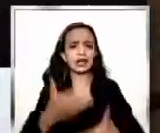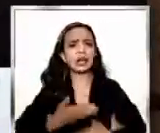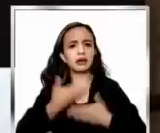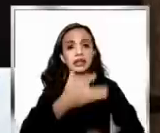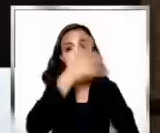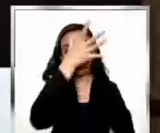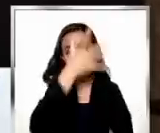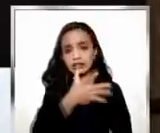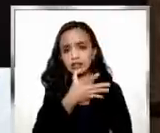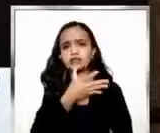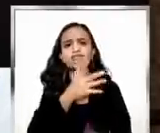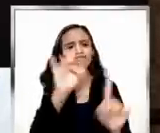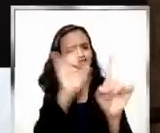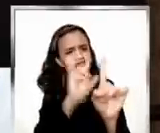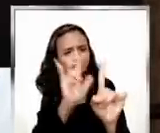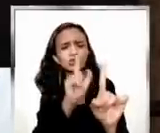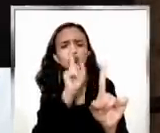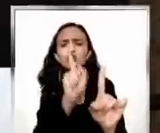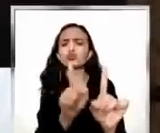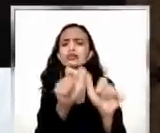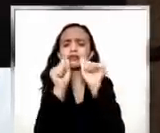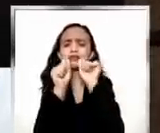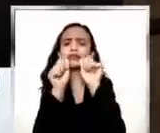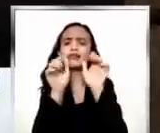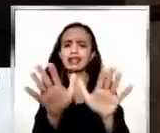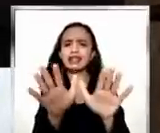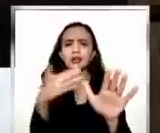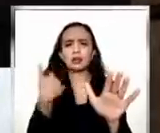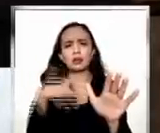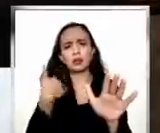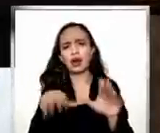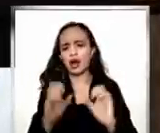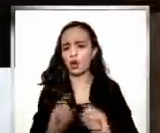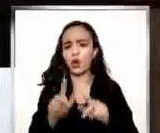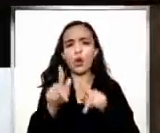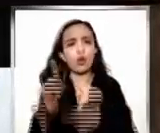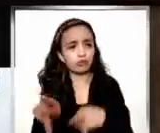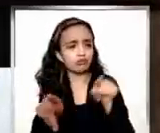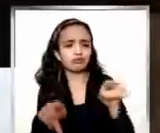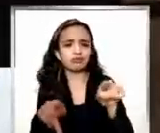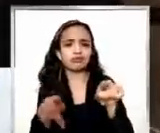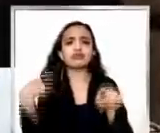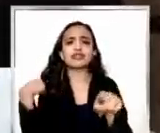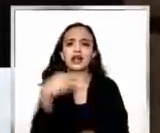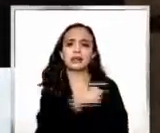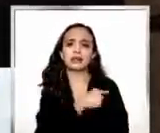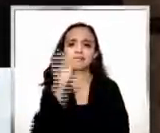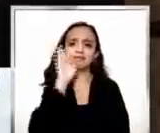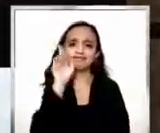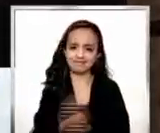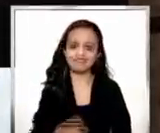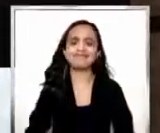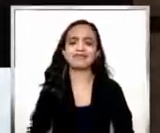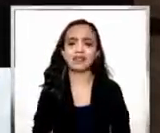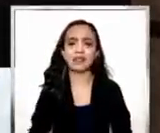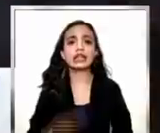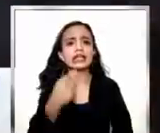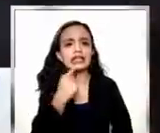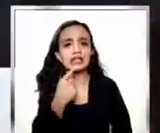so blessed to have had the privilege to have had you as our brother. We will miss you forever,